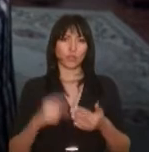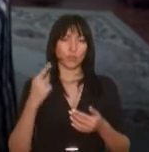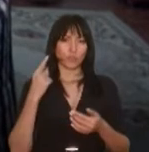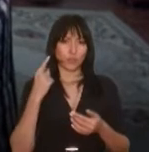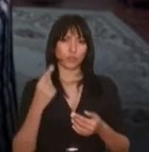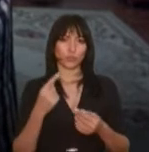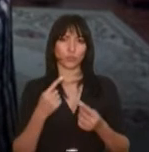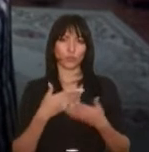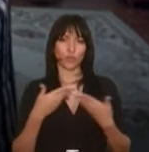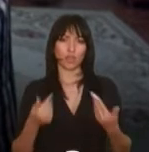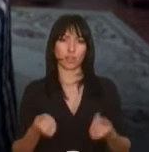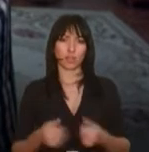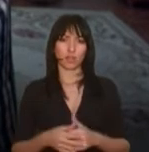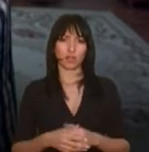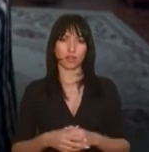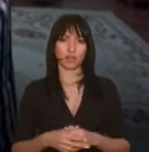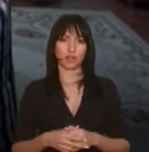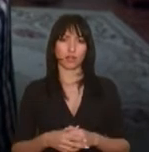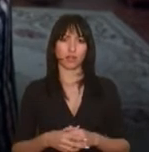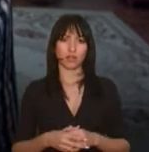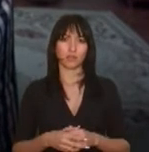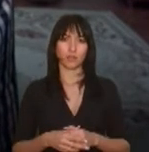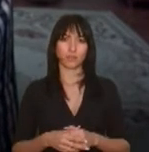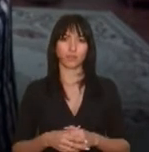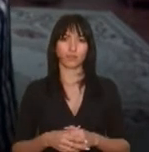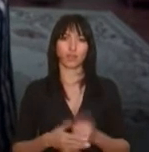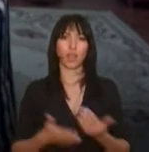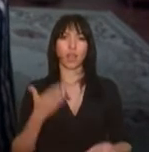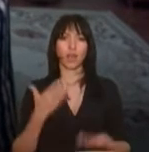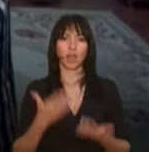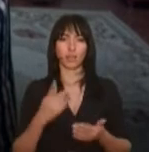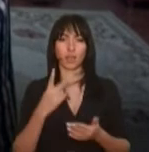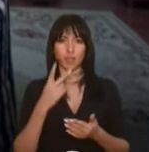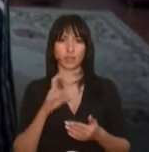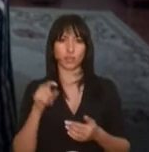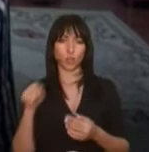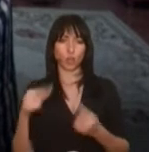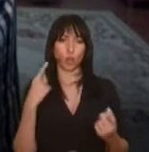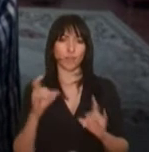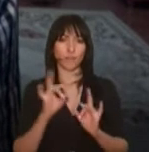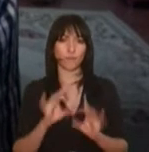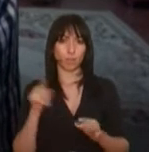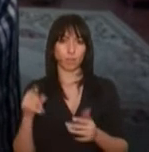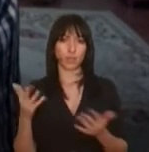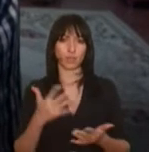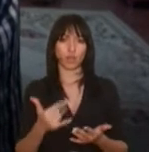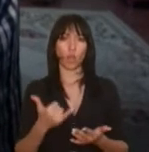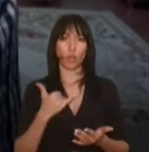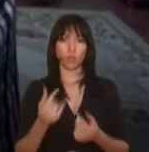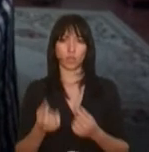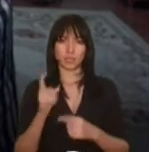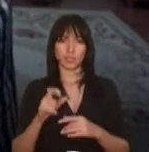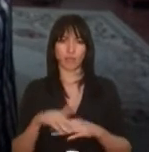патологоанатомічні висновки по кожному з випадків. Але судячи з тої інформації, яка до нас проникла із засобів